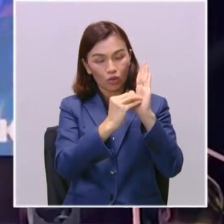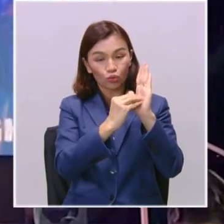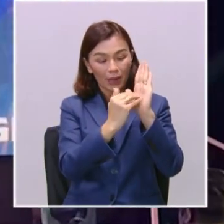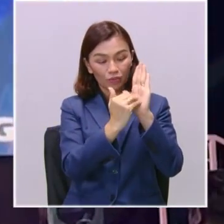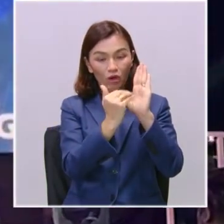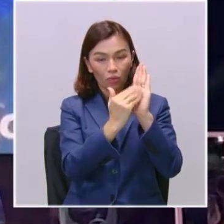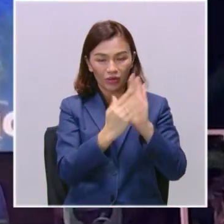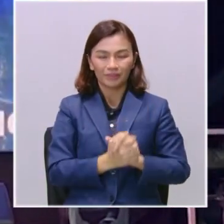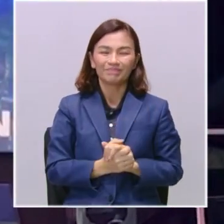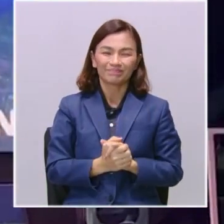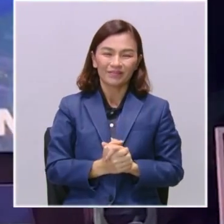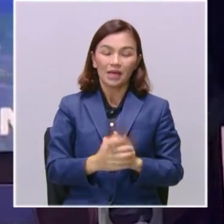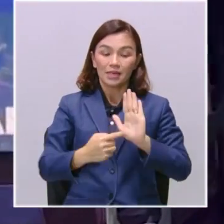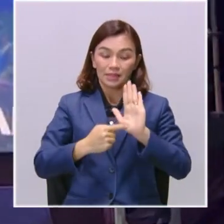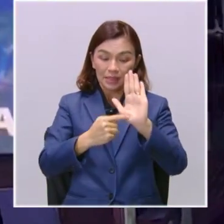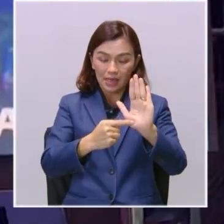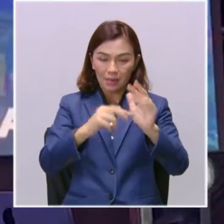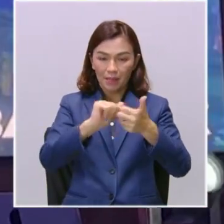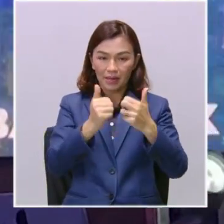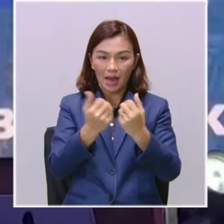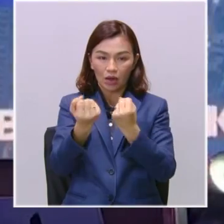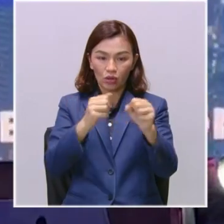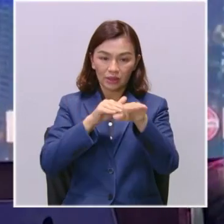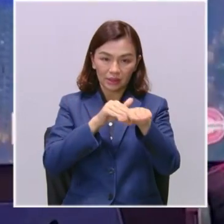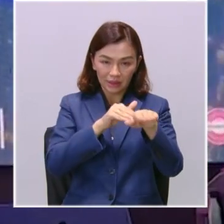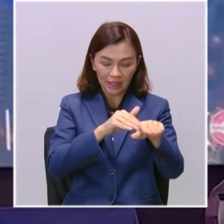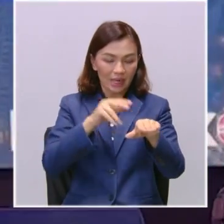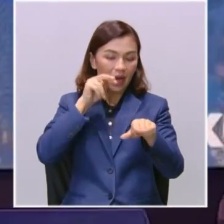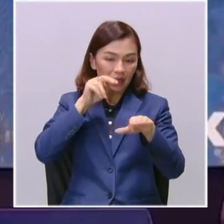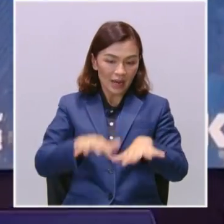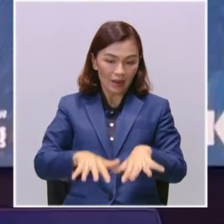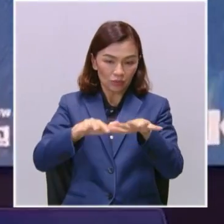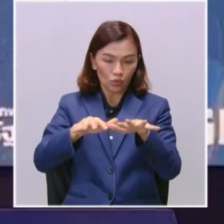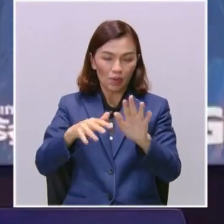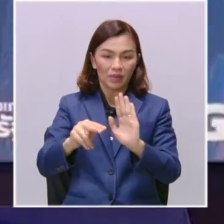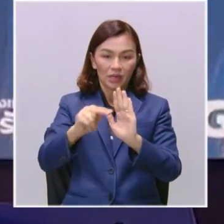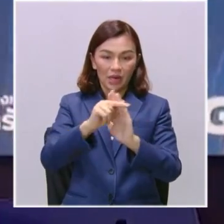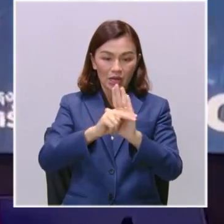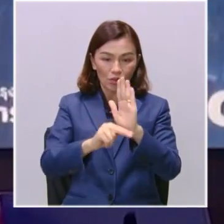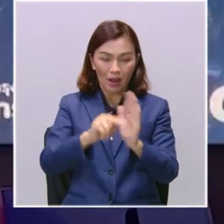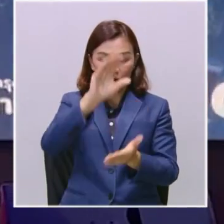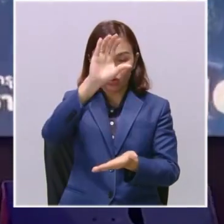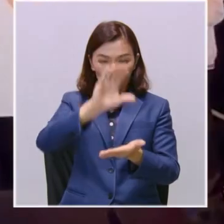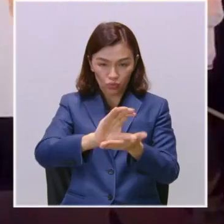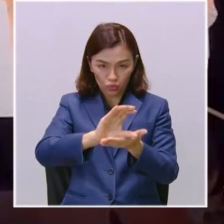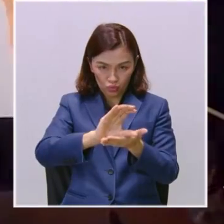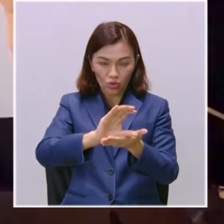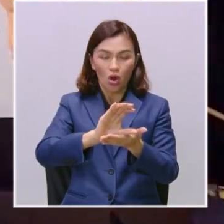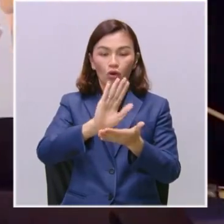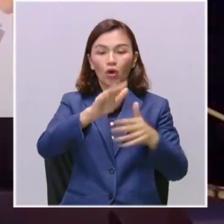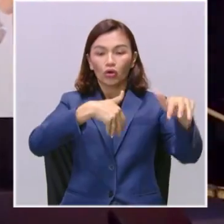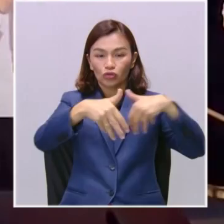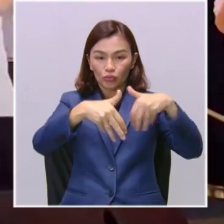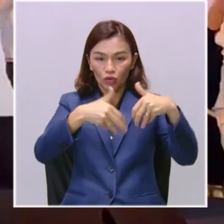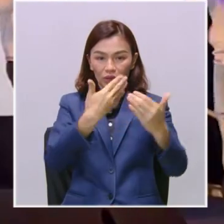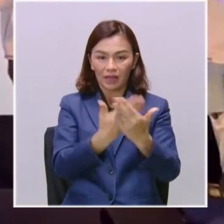นกรุงทั้งการแก้ปัญหาการจราจรปัญหาน้ำท่วมและนโยบายกองทุนประชารัฐพัฒนาประเทศ300,000 ล้านบาท